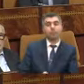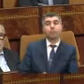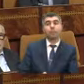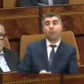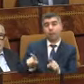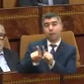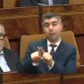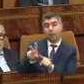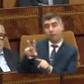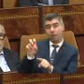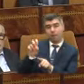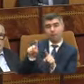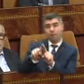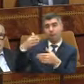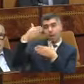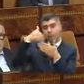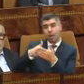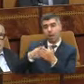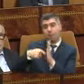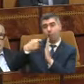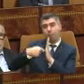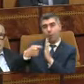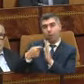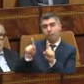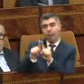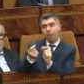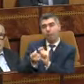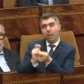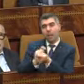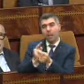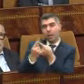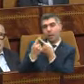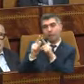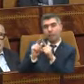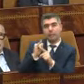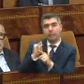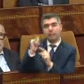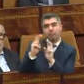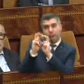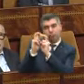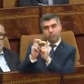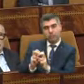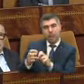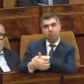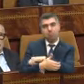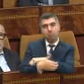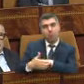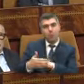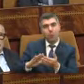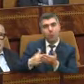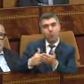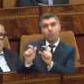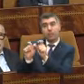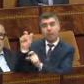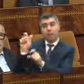عرفها المغرب شكلت بكل تأكيد نقلة نوعية وساهمت في تراجع نسبة الفقر، فإن العديد من